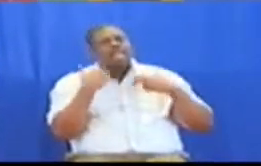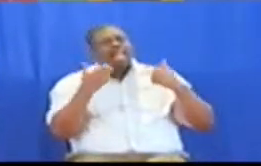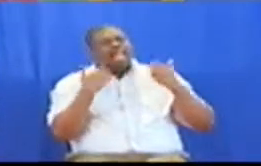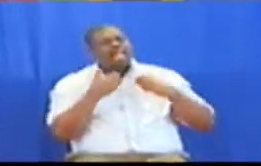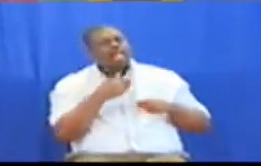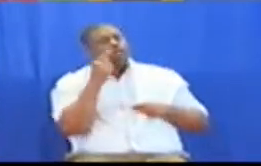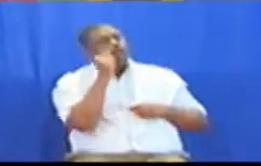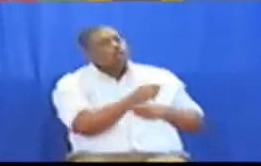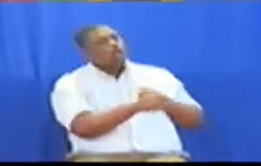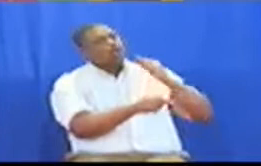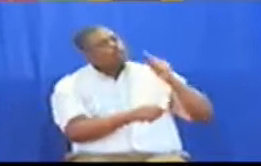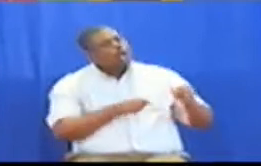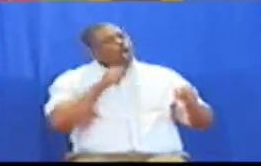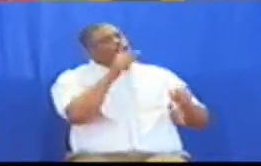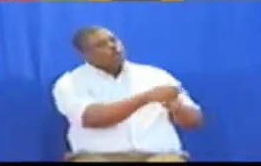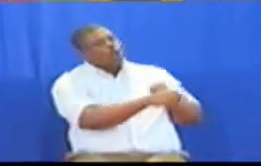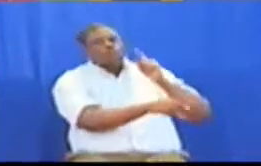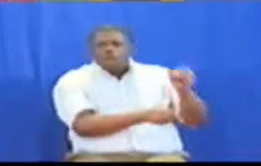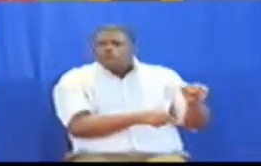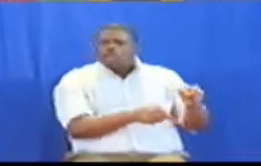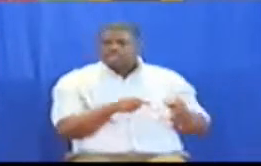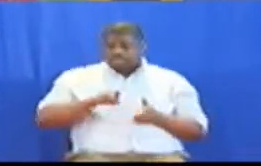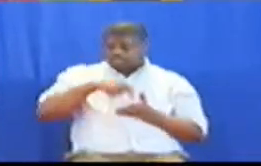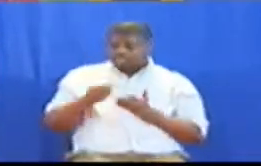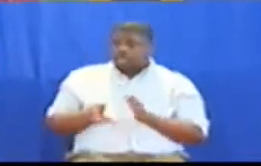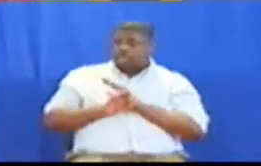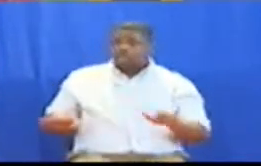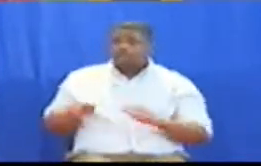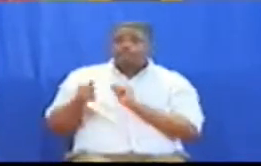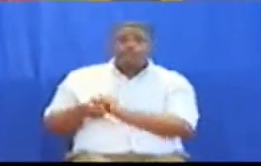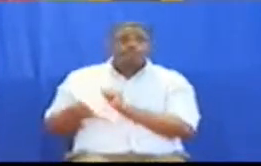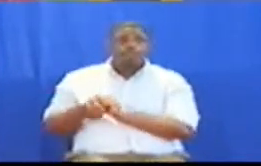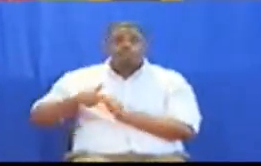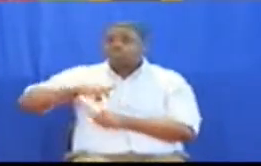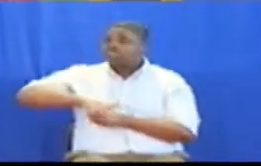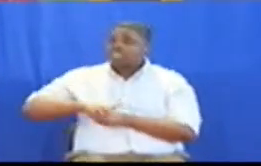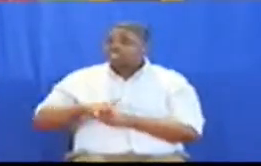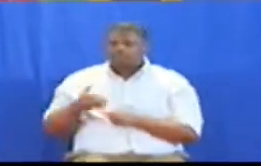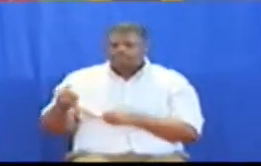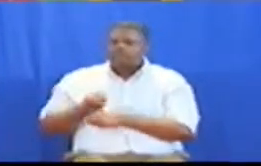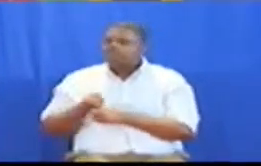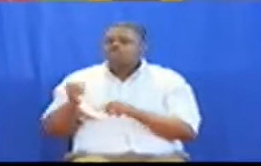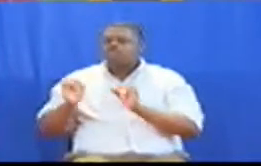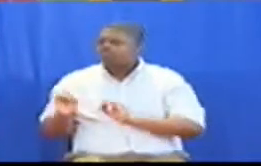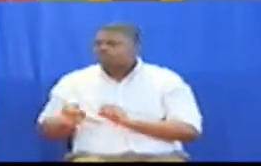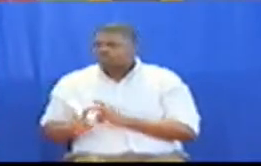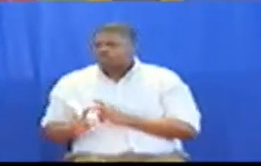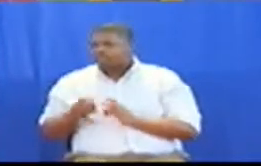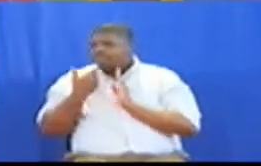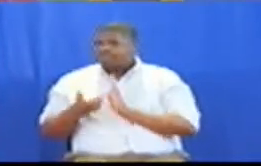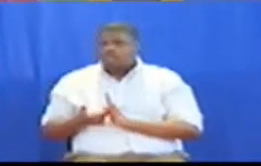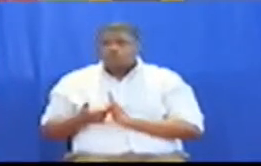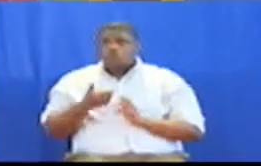huyo tumezishinda mheshimiwa spika, kwa sababu kuna mambo mengi ambayo tusingeweza kuyafanya kama mheshimiwa